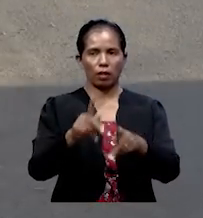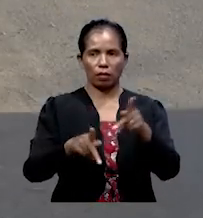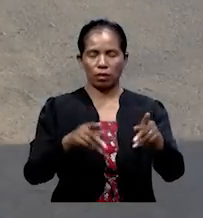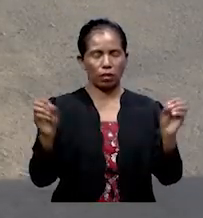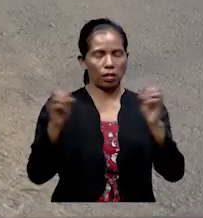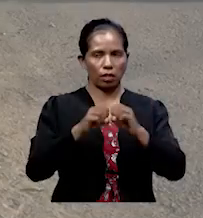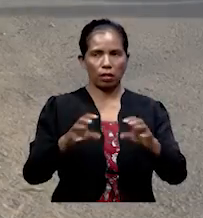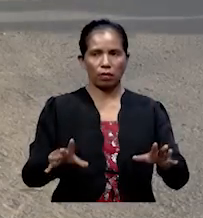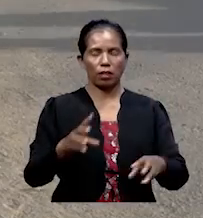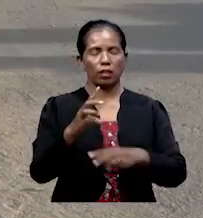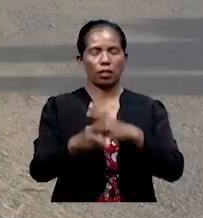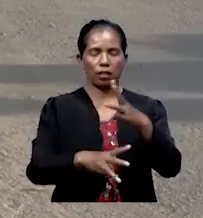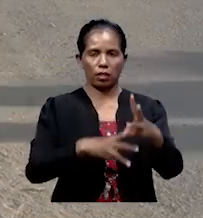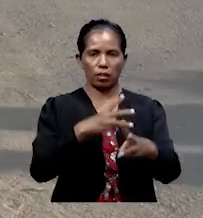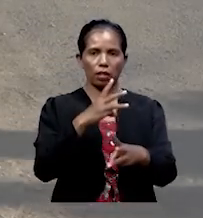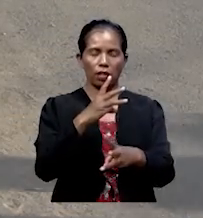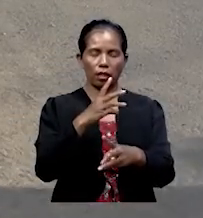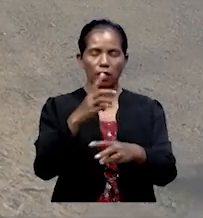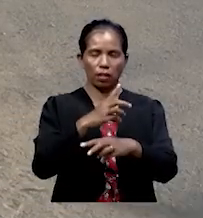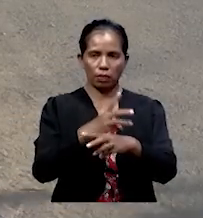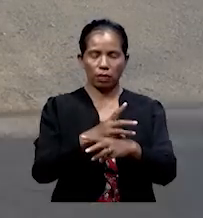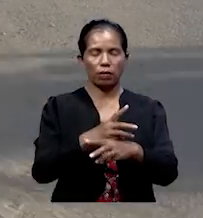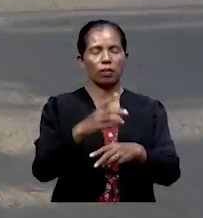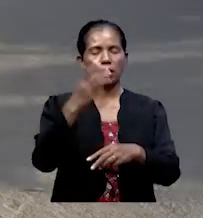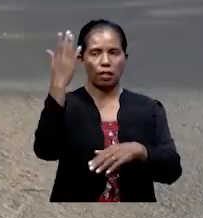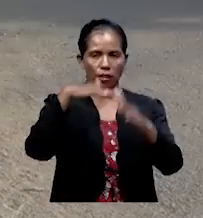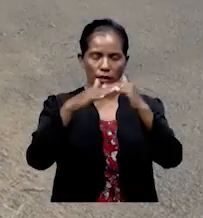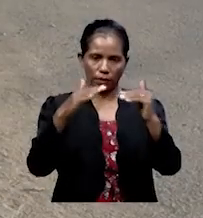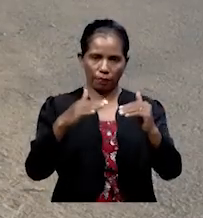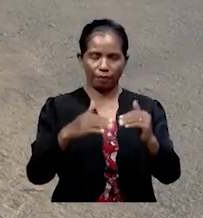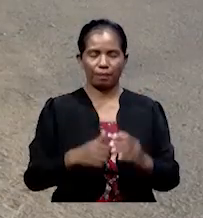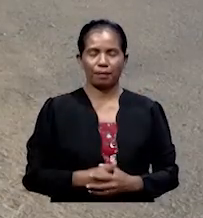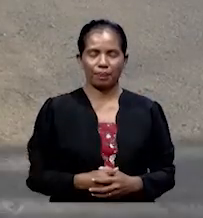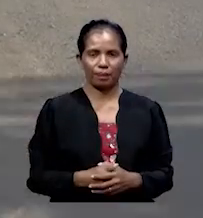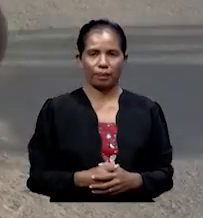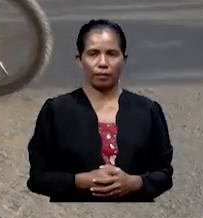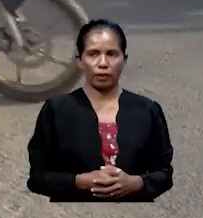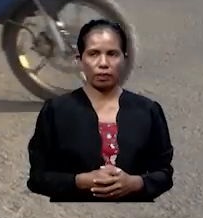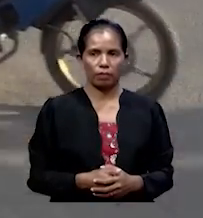nebe, iha rai, no iha laleha. Equipa cobertura, Gemen.